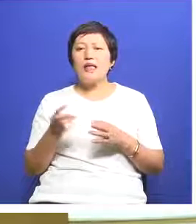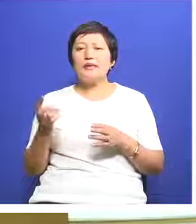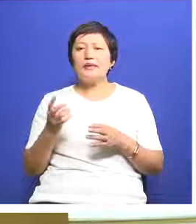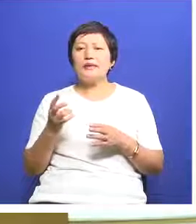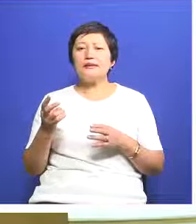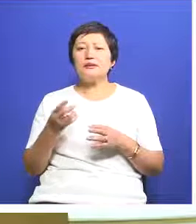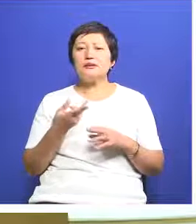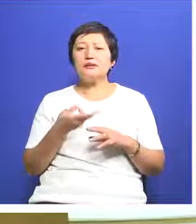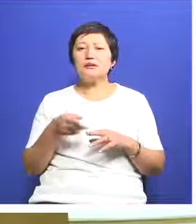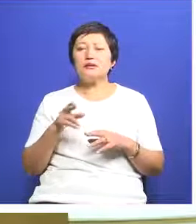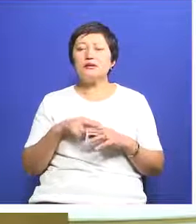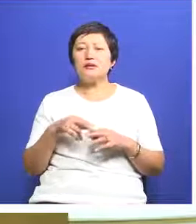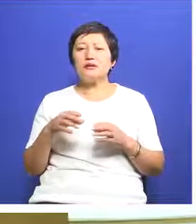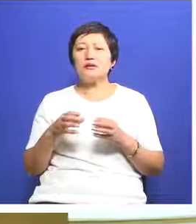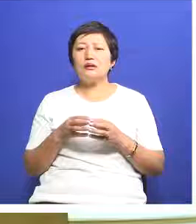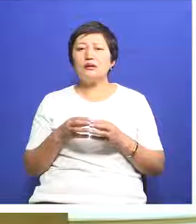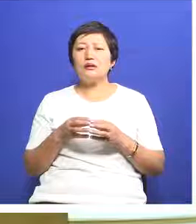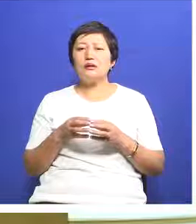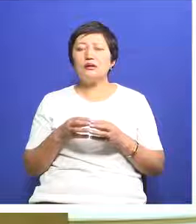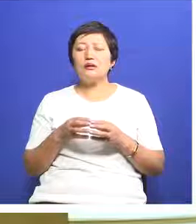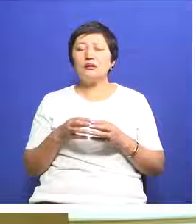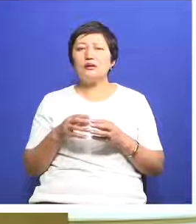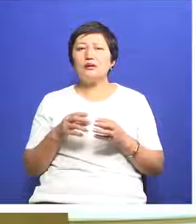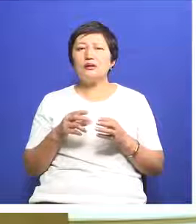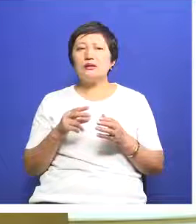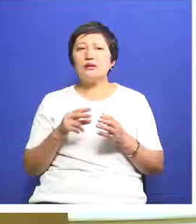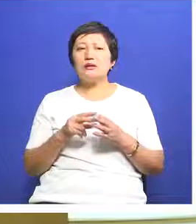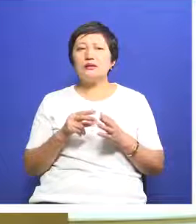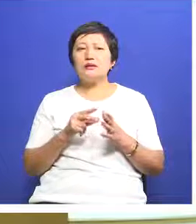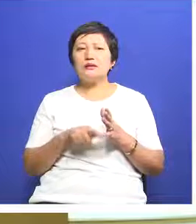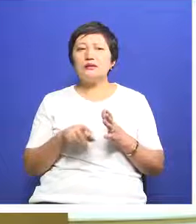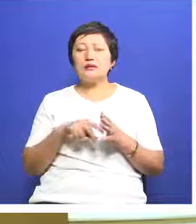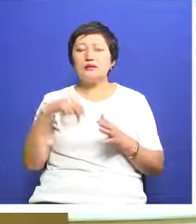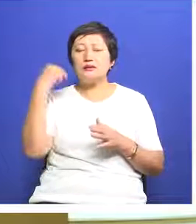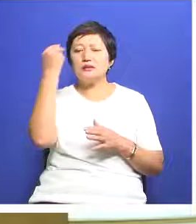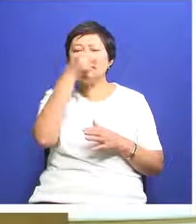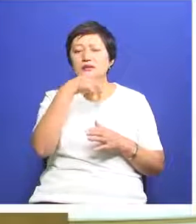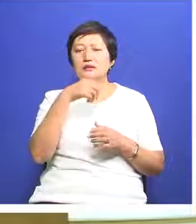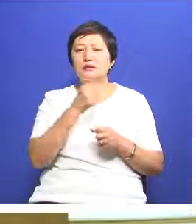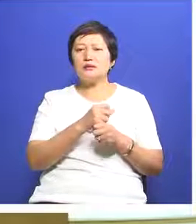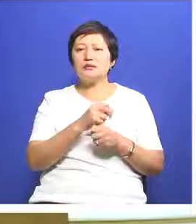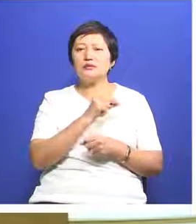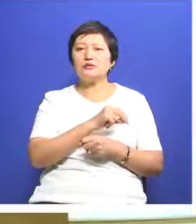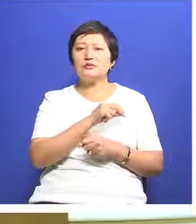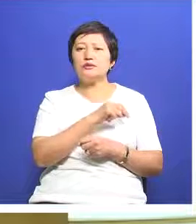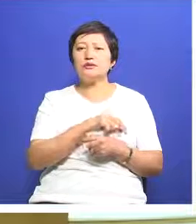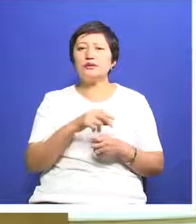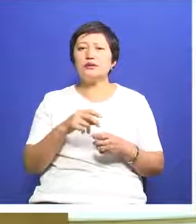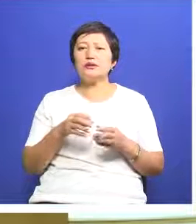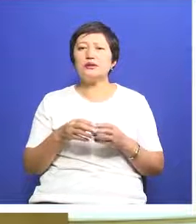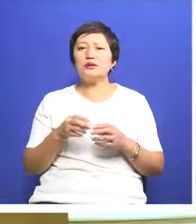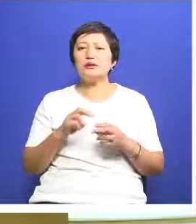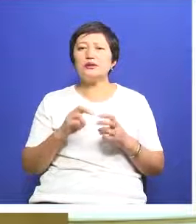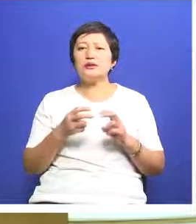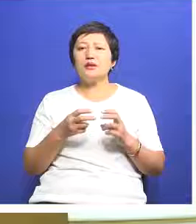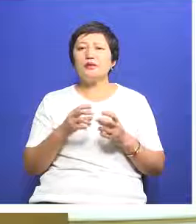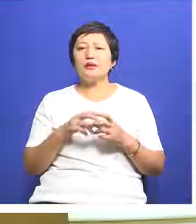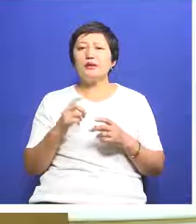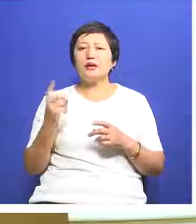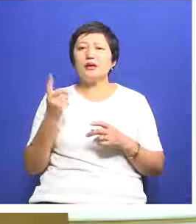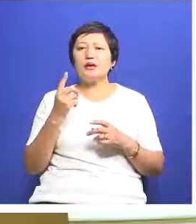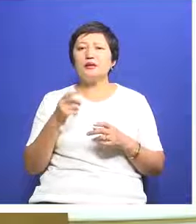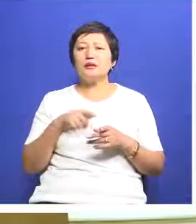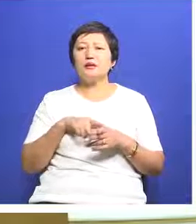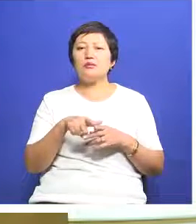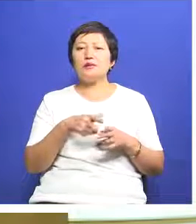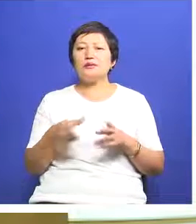Негизиндегинде мынау 8 жыл жумуш аткардым. Муну аткарган себебим жана башында айтып кеттим, алдым максат